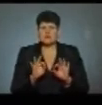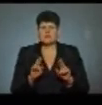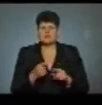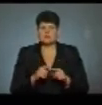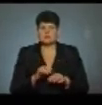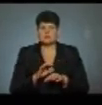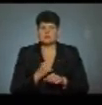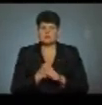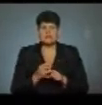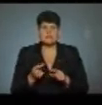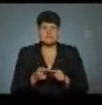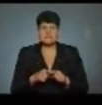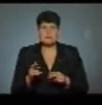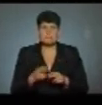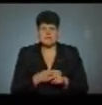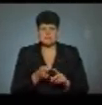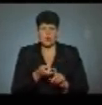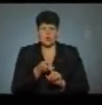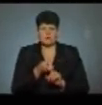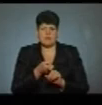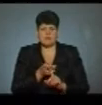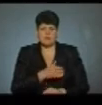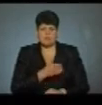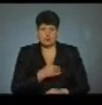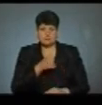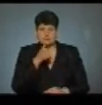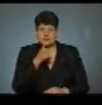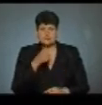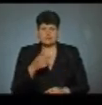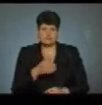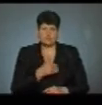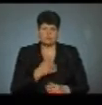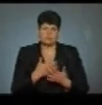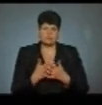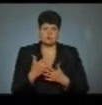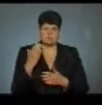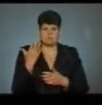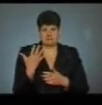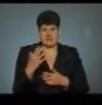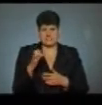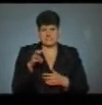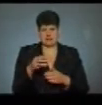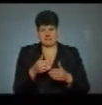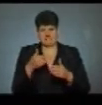відбувається. Це безконтактний термометр, який вимірює температуру приблизно 5 сантиметрів